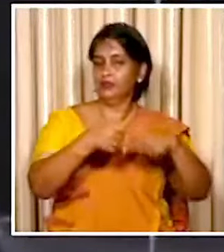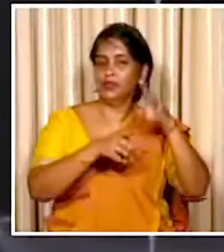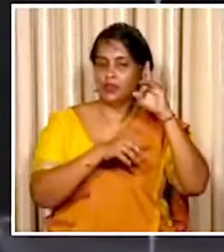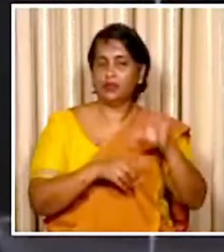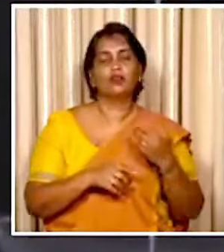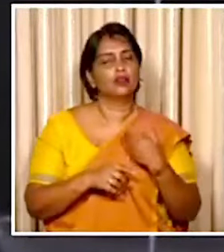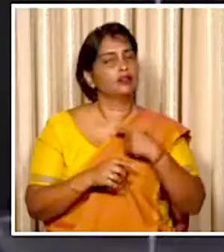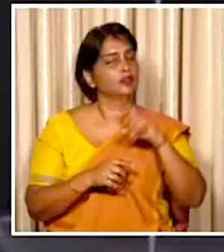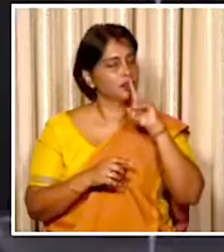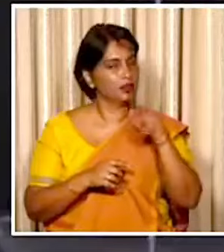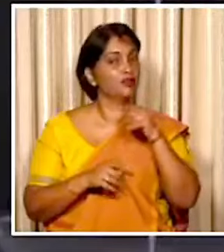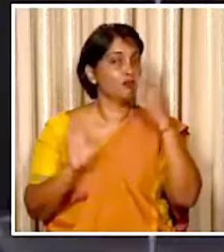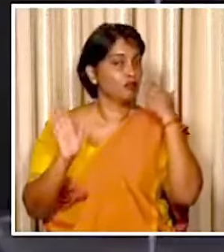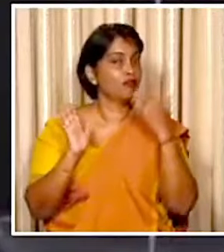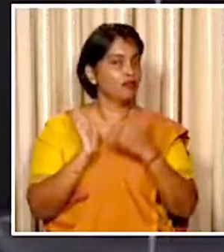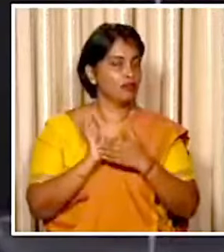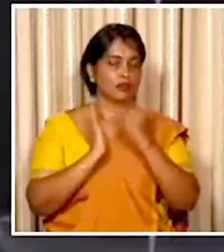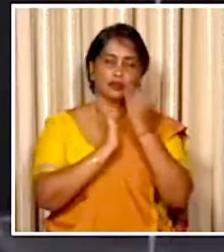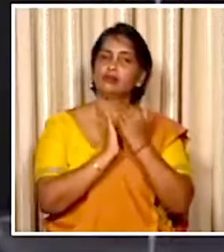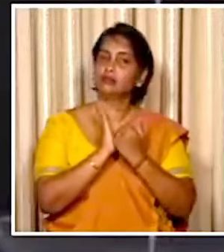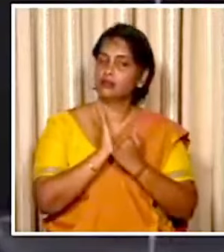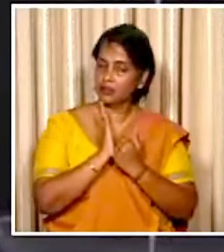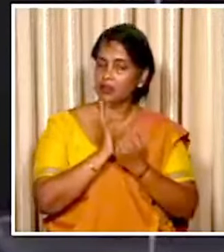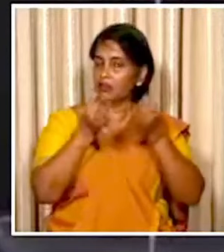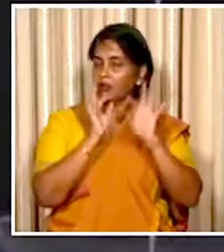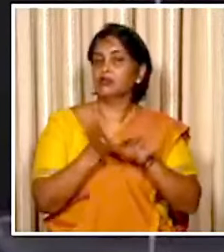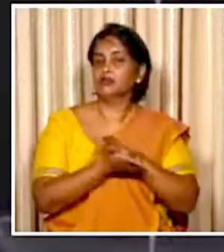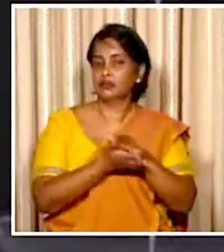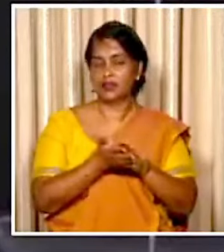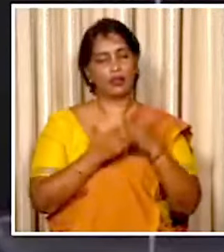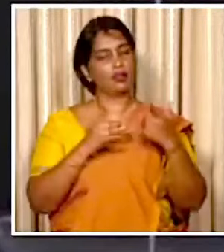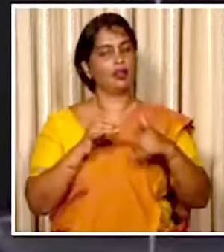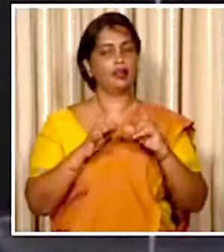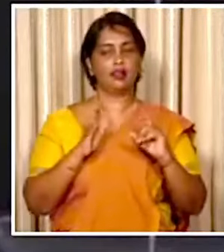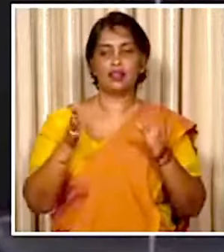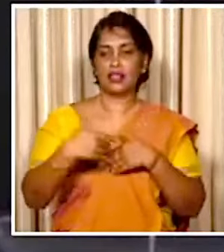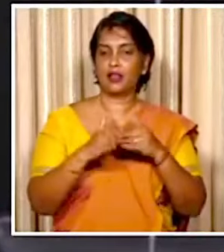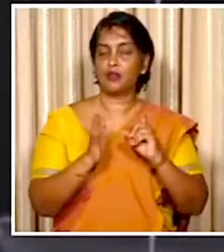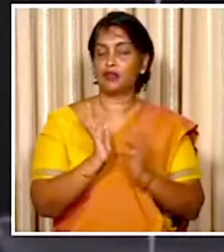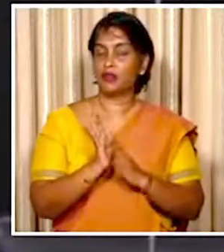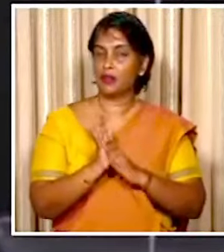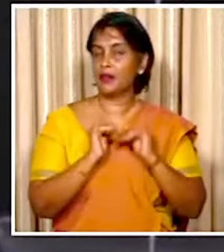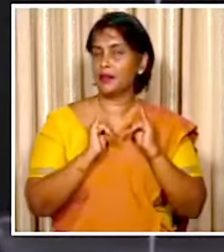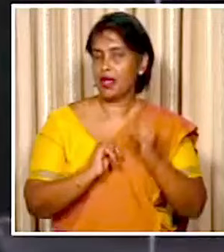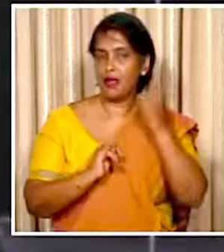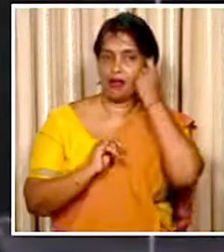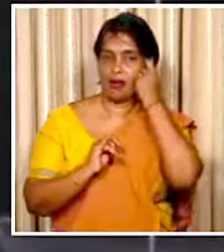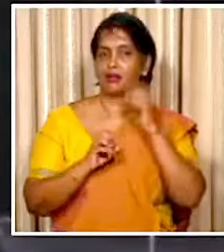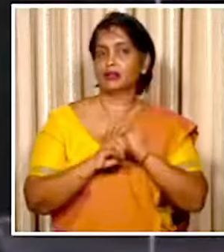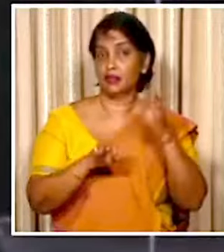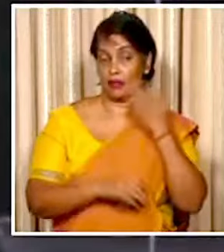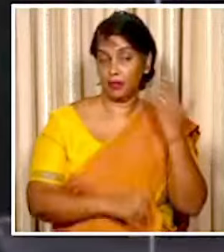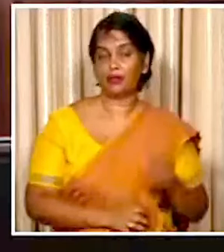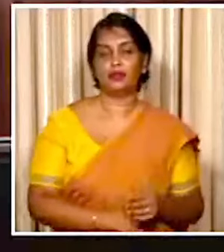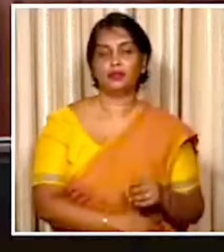මම ඔබතුමාගෙන් ඉල්ලා හිටනවා මේ පිළිබඳව කරුණු නිවැරදි කරන්න, නැත්නම් මේ කැබිනට් අණු කමිටුව පිළිබඳව වැරදි අවබෝධයක් ඇති වෙන්න පුළුවන්